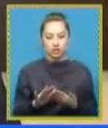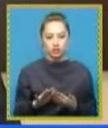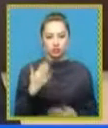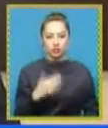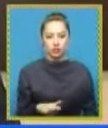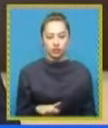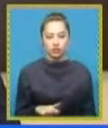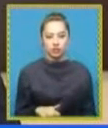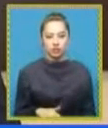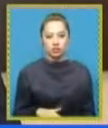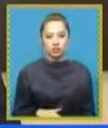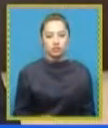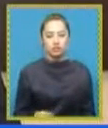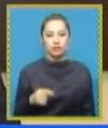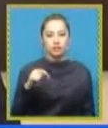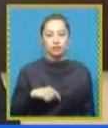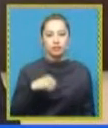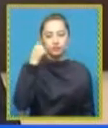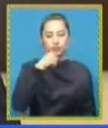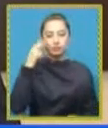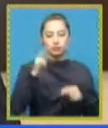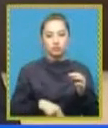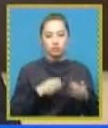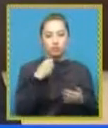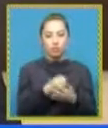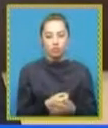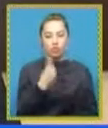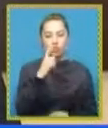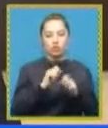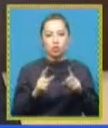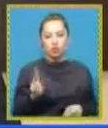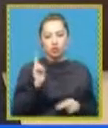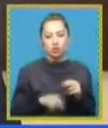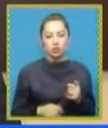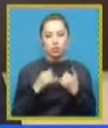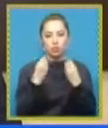енді биыл жылдың аяғына шейін бір мектеп тапсырылады деп отырмыз,